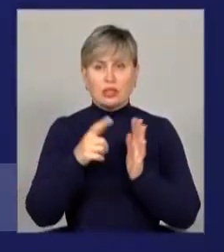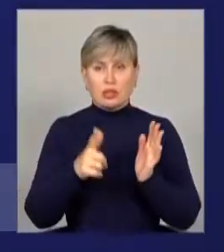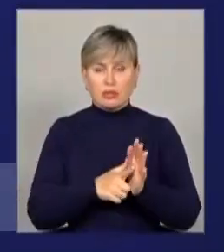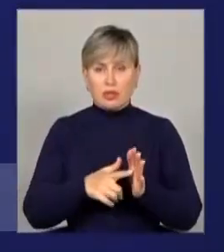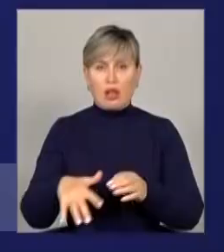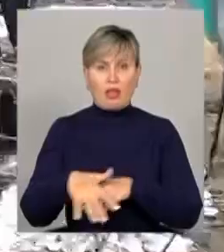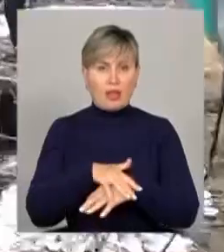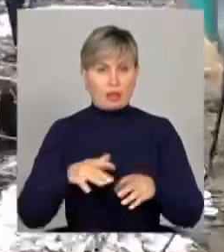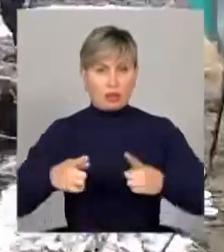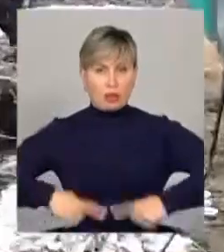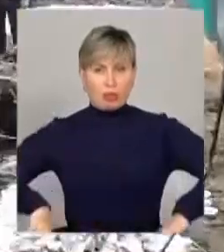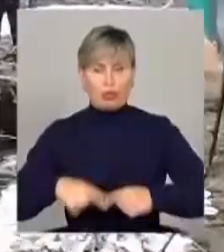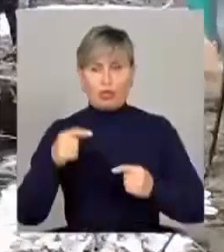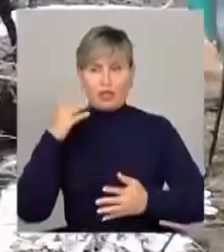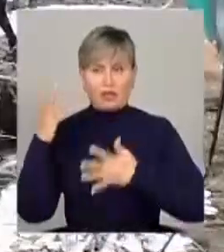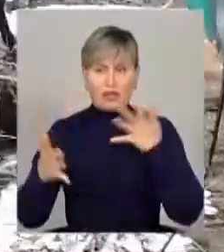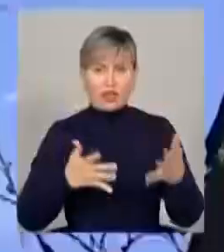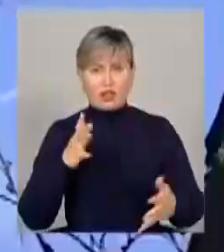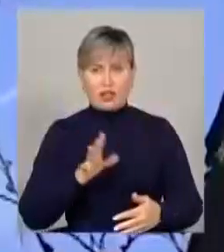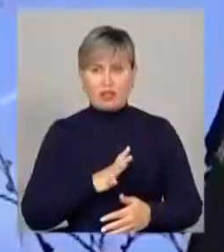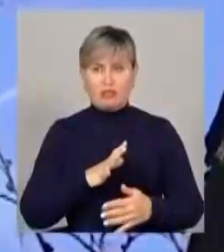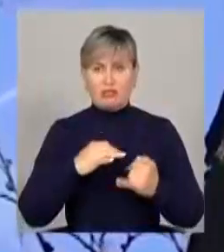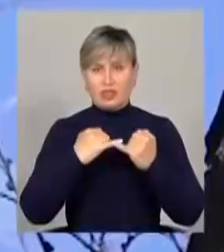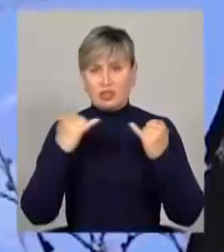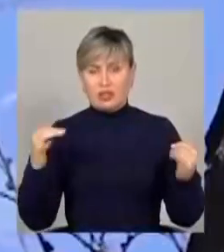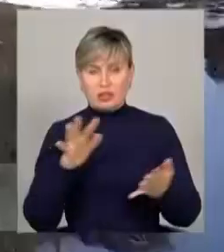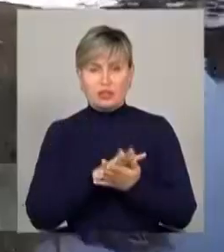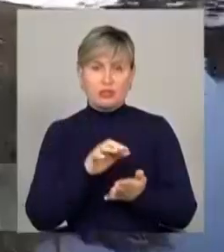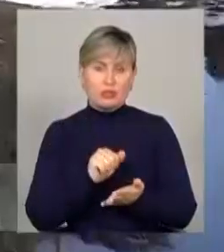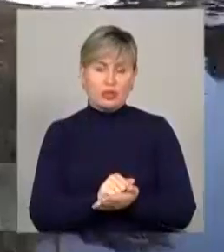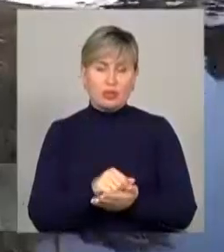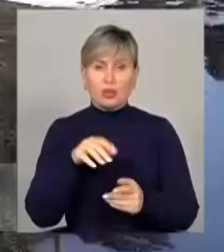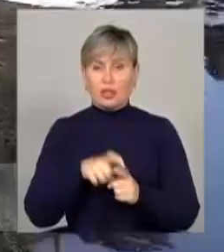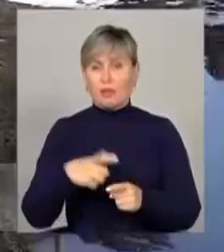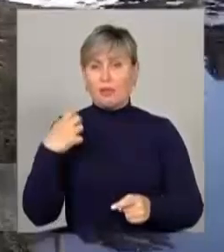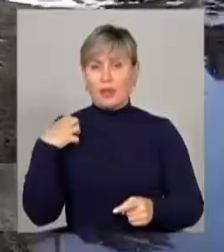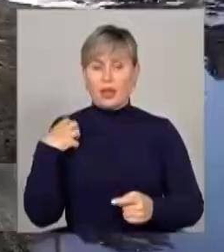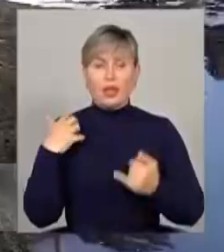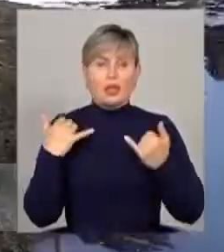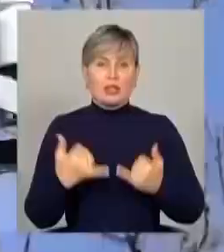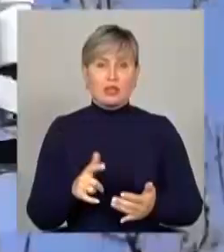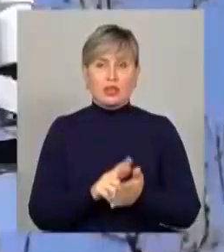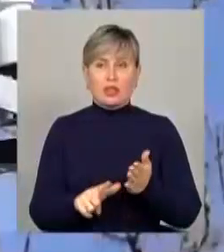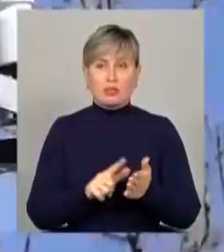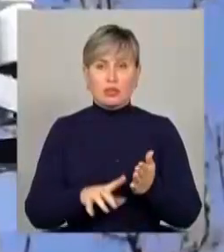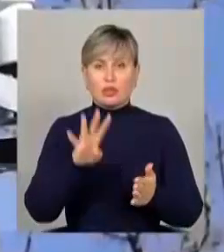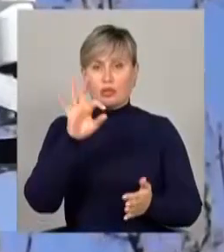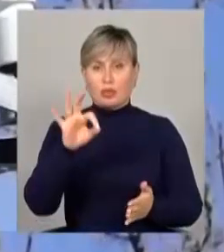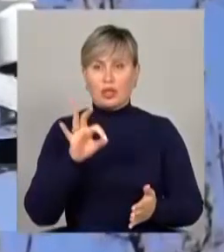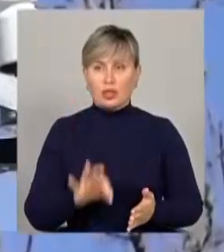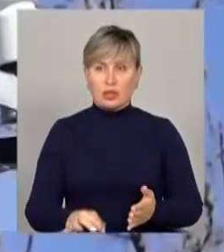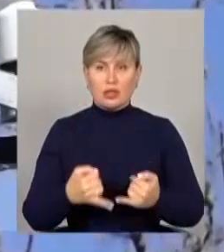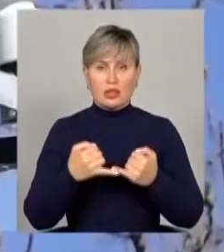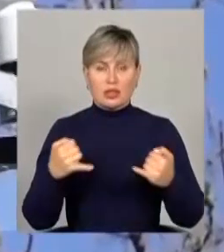населенных пунктов где ветром были повалены опоры линии электропередач по словам чиновников на сегодня 74 процента